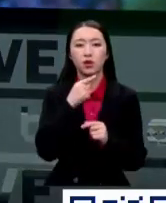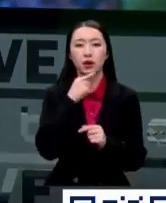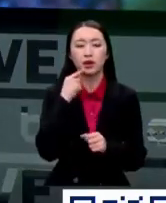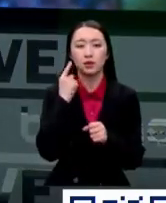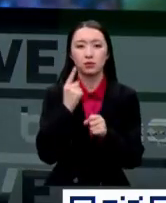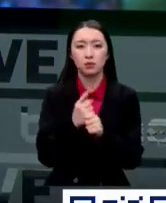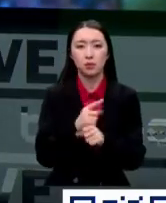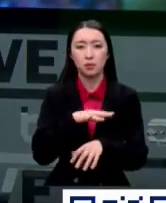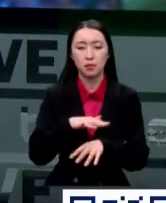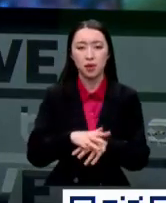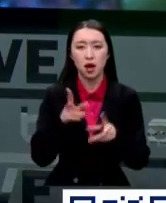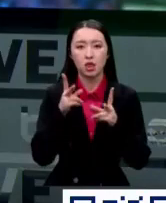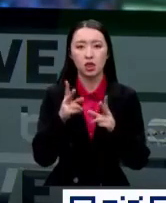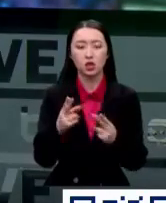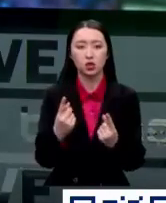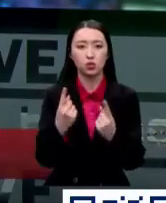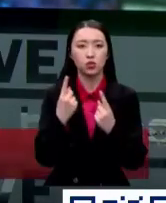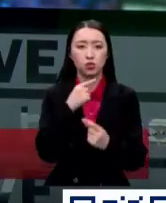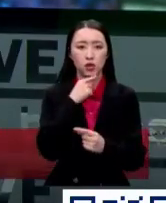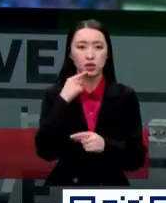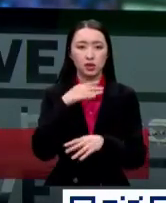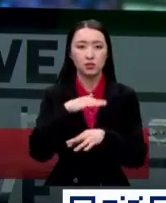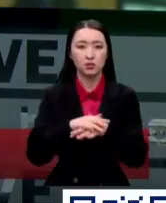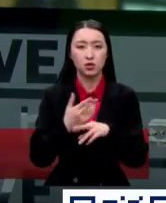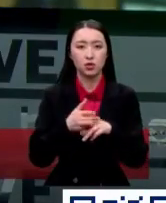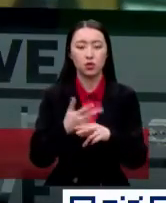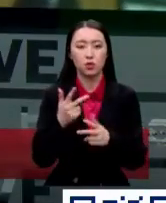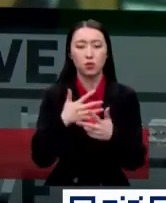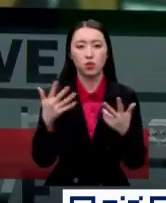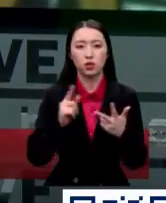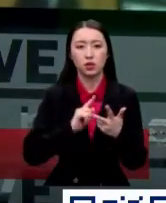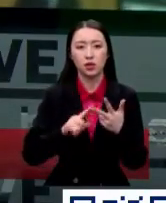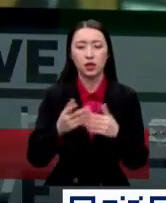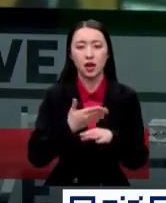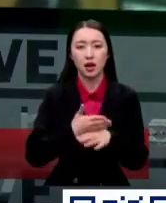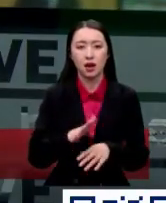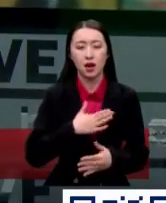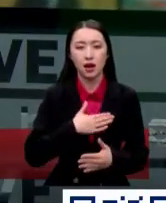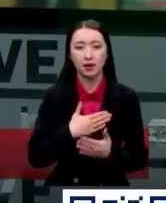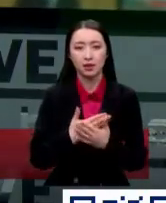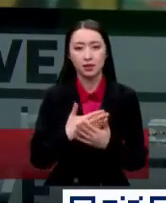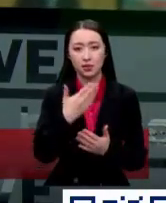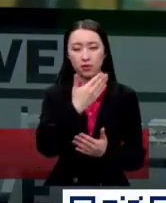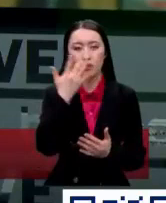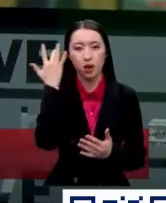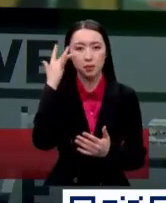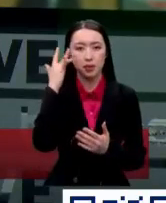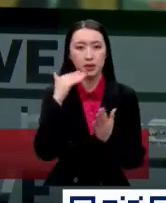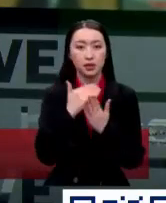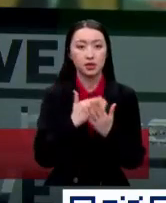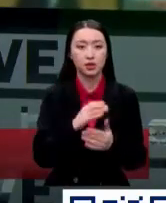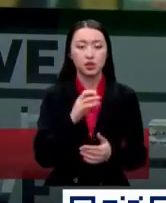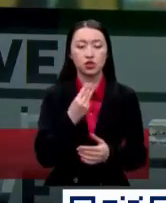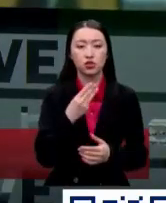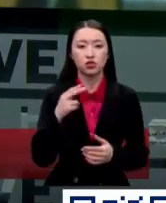Мы отрежем крупнейший российский банк, который удерживает более трети активов от американской финансовой системы, заявил в своей речи президент